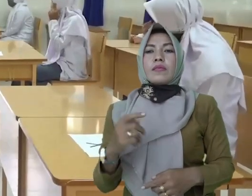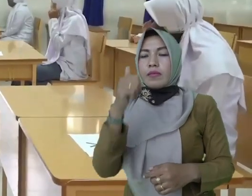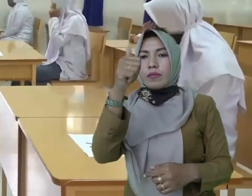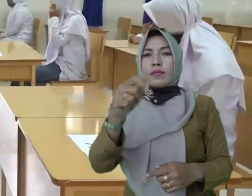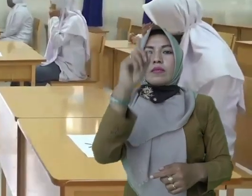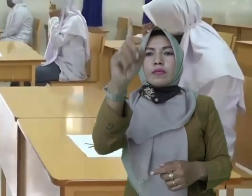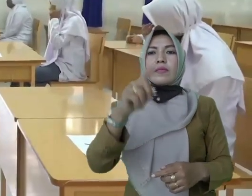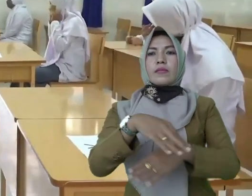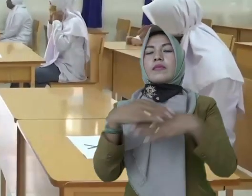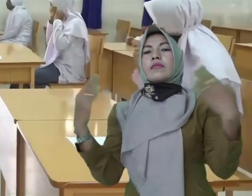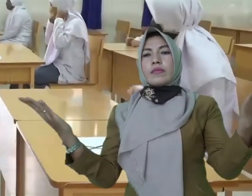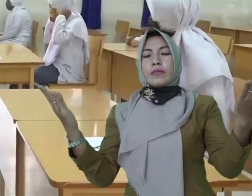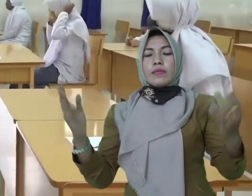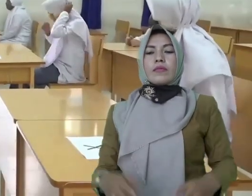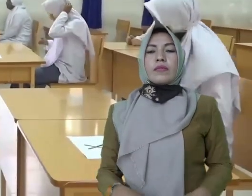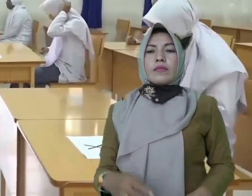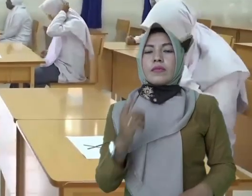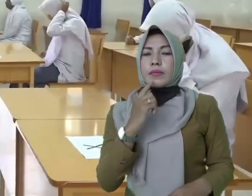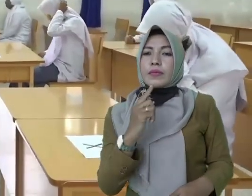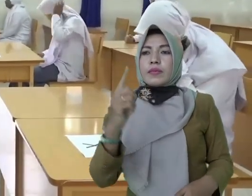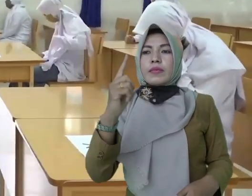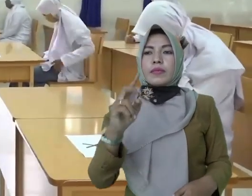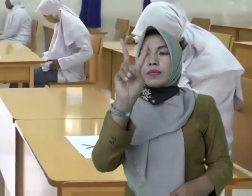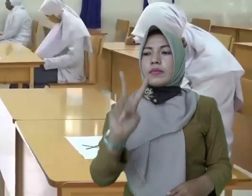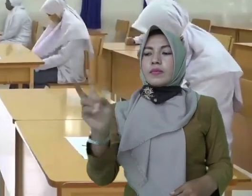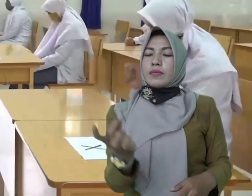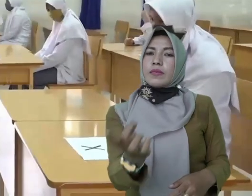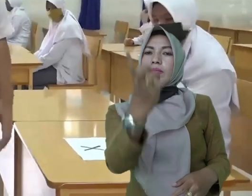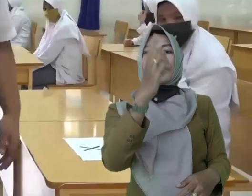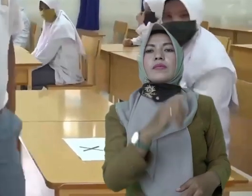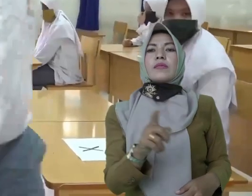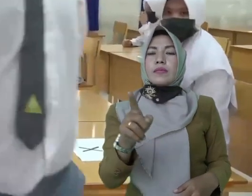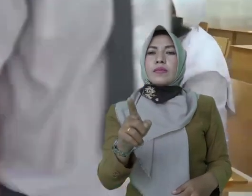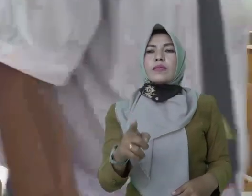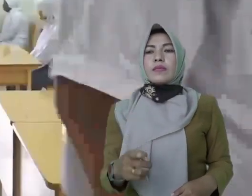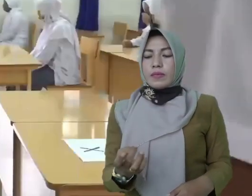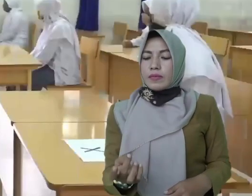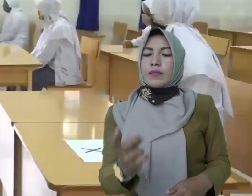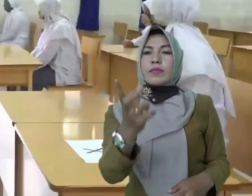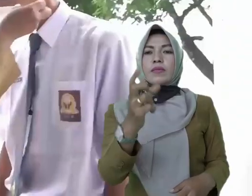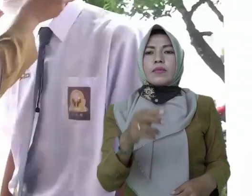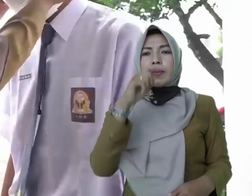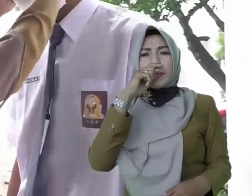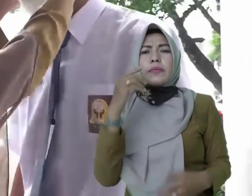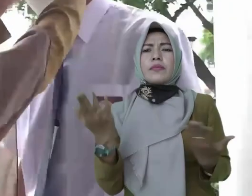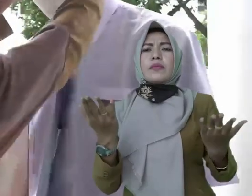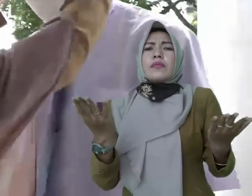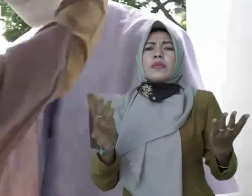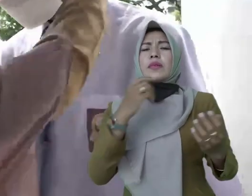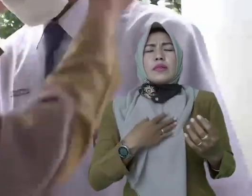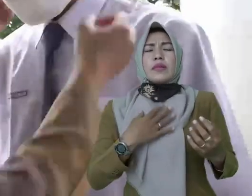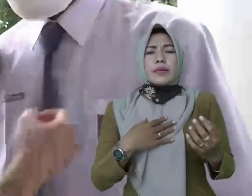tentang tindakan awal dan pencegahannya. Nah, ditanya sama murid, kan virusnya kecil Bu. Kan virusnya